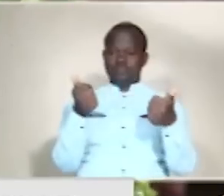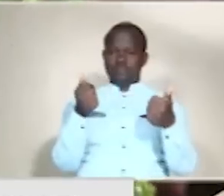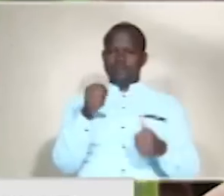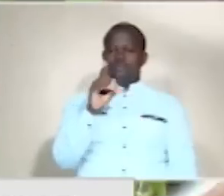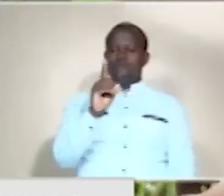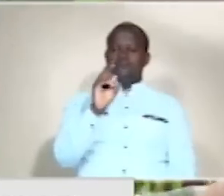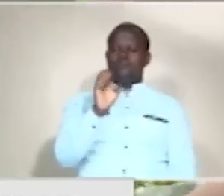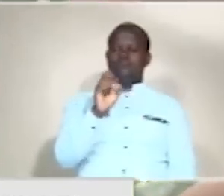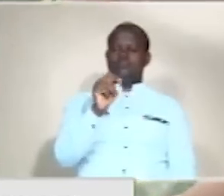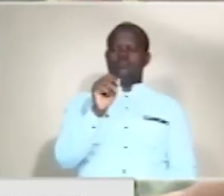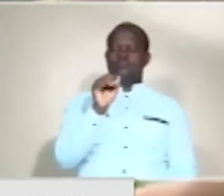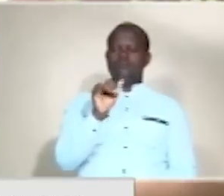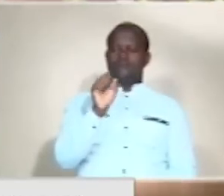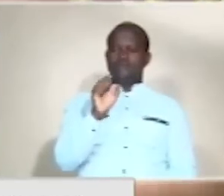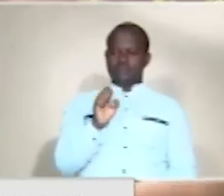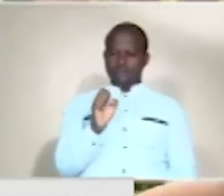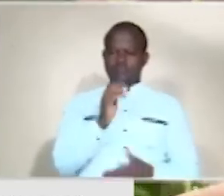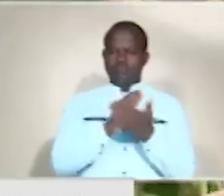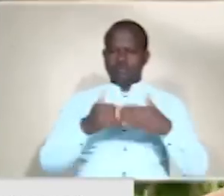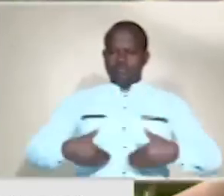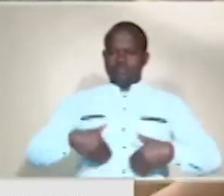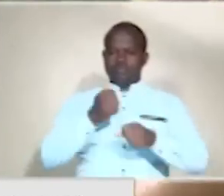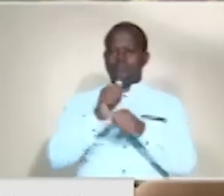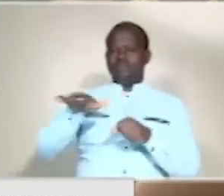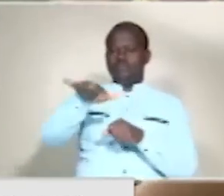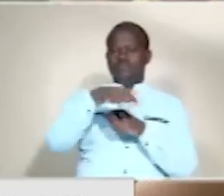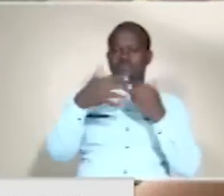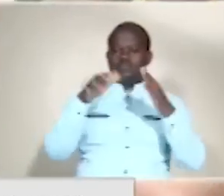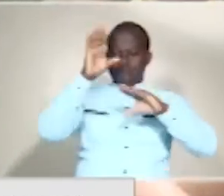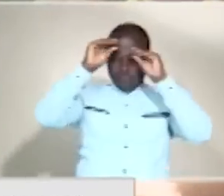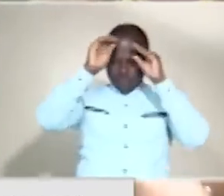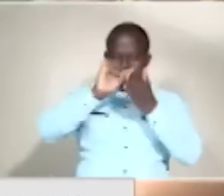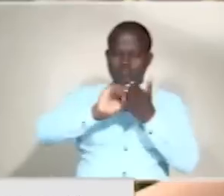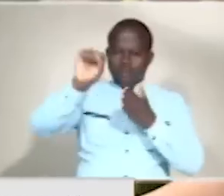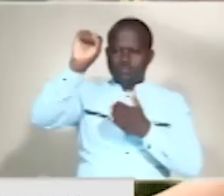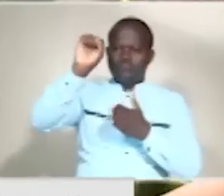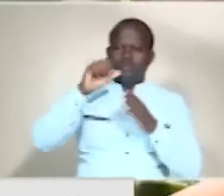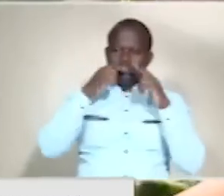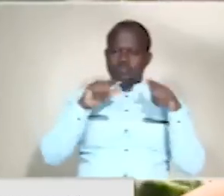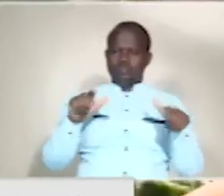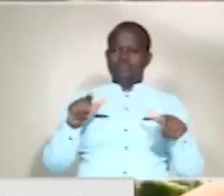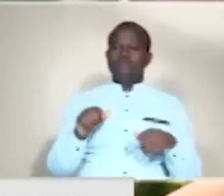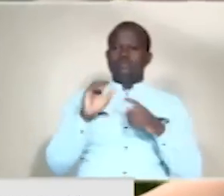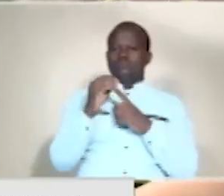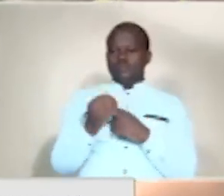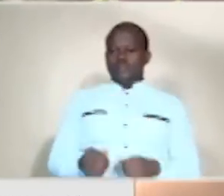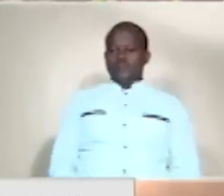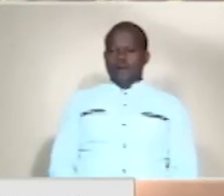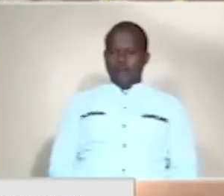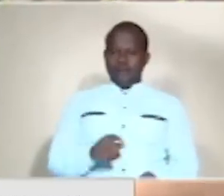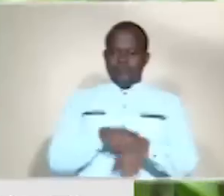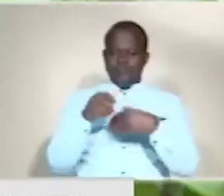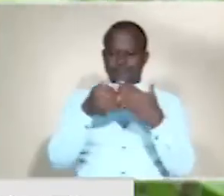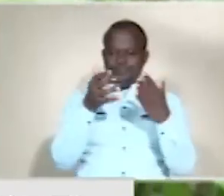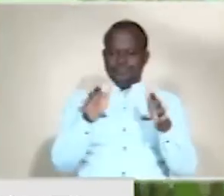mucyo Denise numwe mu rubyiruko rukorera aha hantu akaba yararangije amashuri yisumbuye mu ishami ry'indimi n'ubuvanganzo